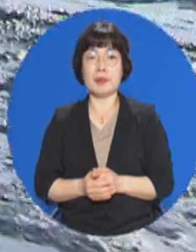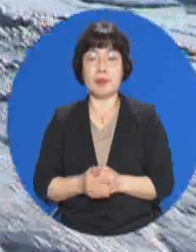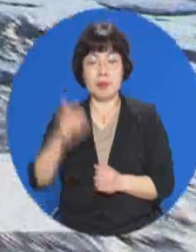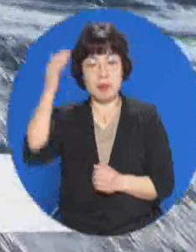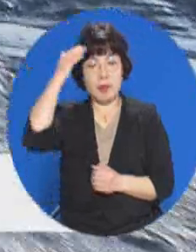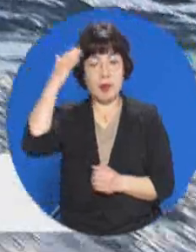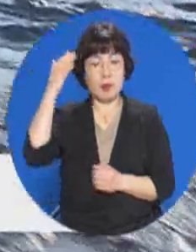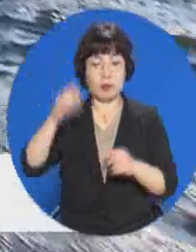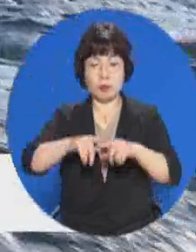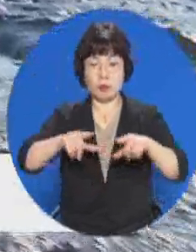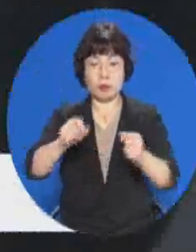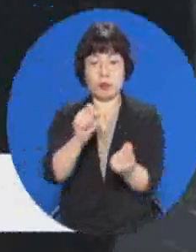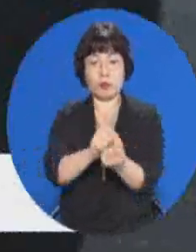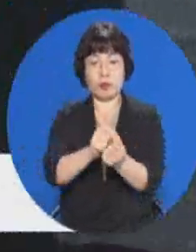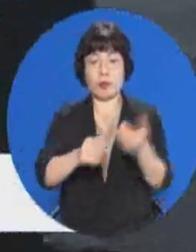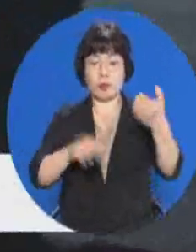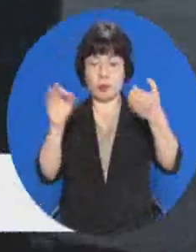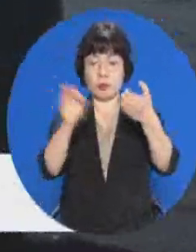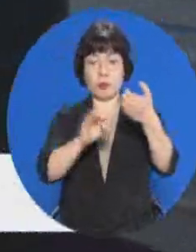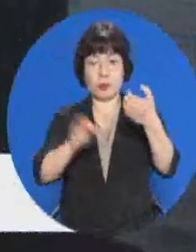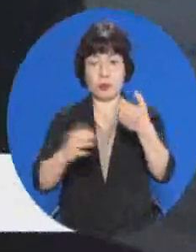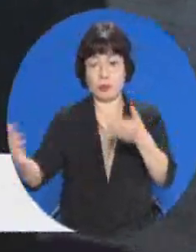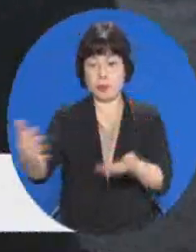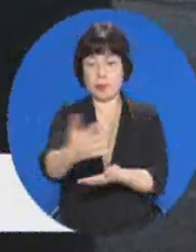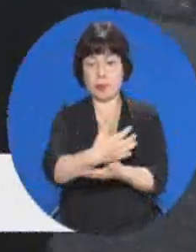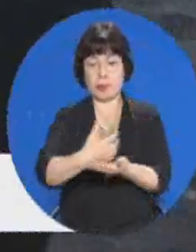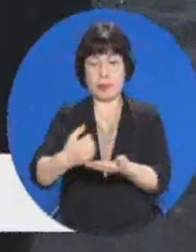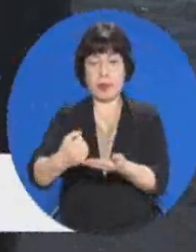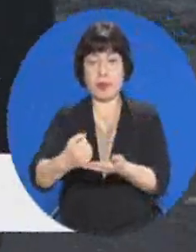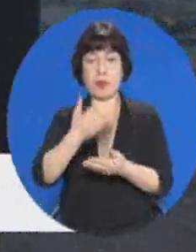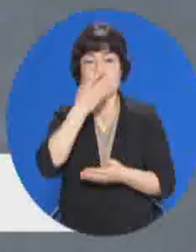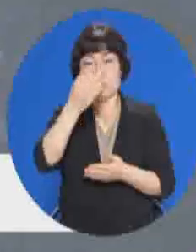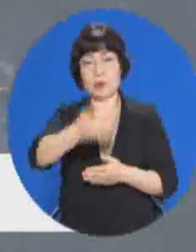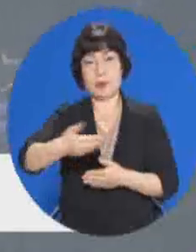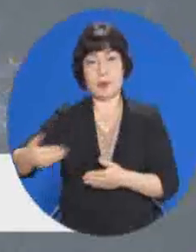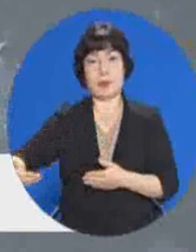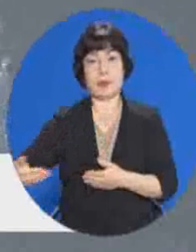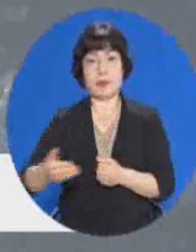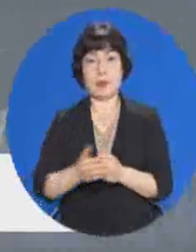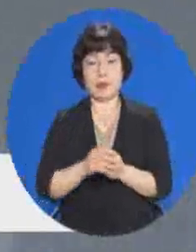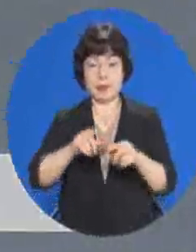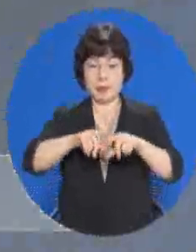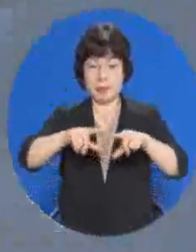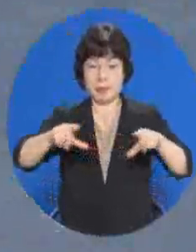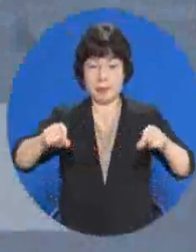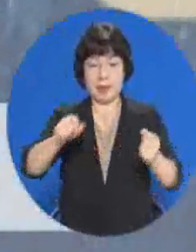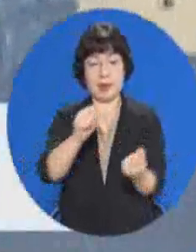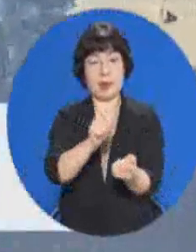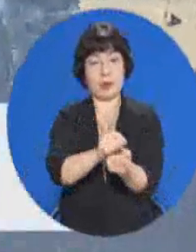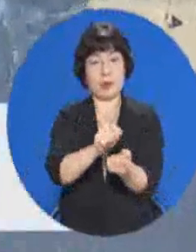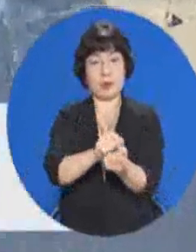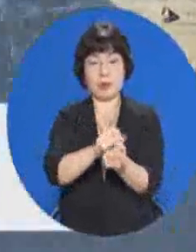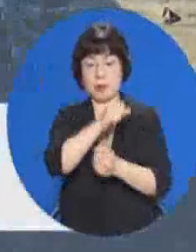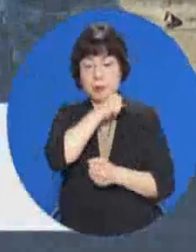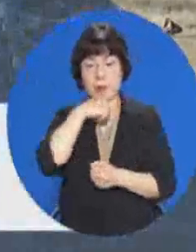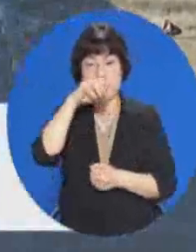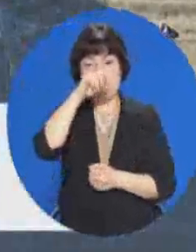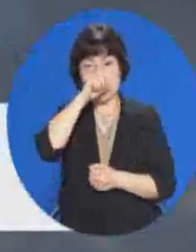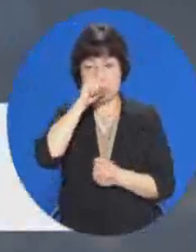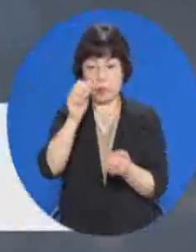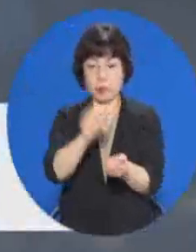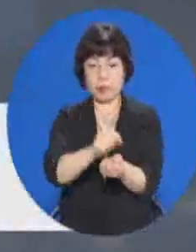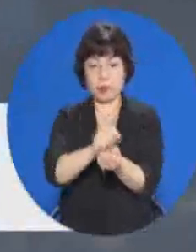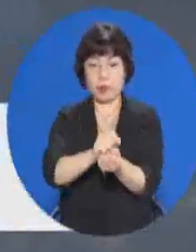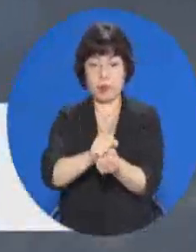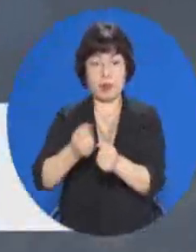우리나라 가리맛 조개의 90%가 채취되는 천혜의 갯벌 순천만. 납작하고 긴 모양에 맛이 좋아 채취만